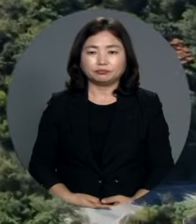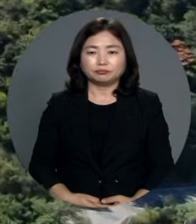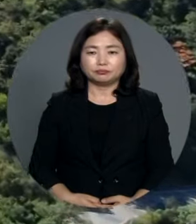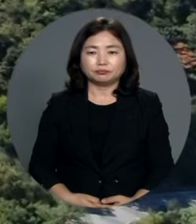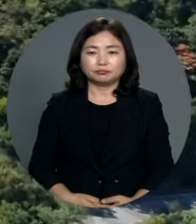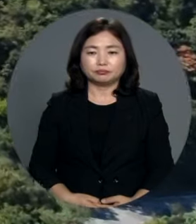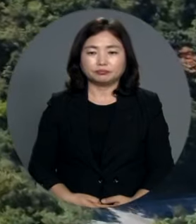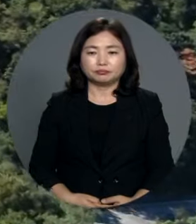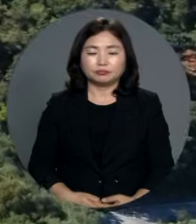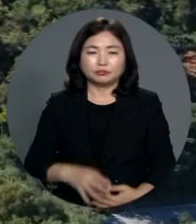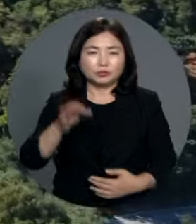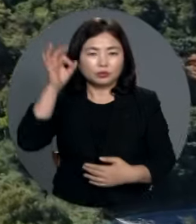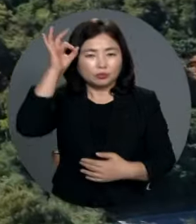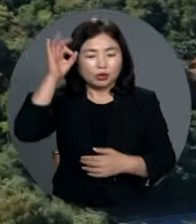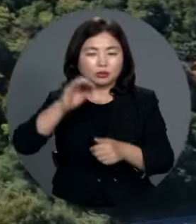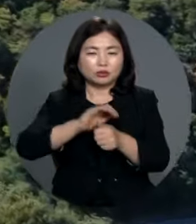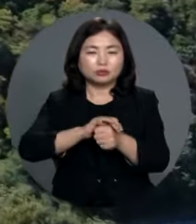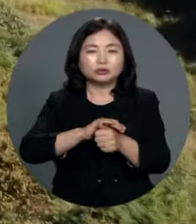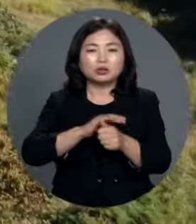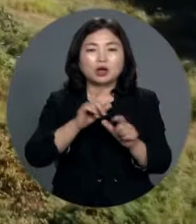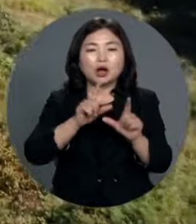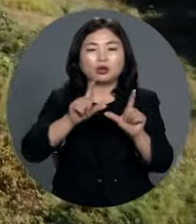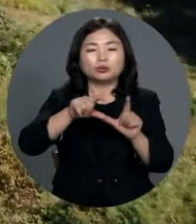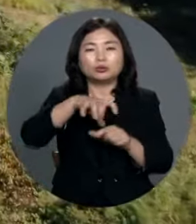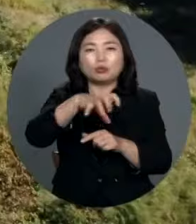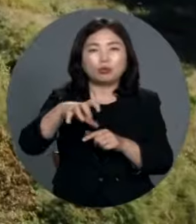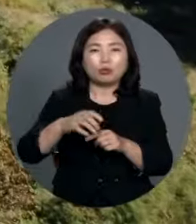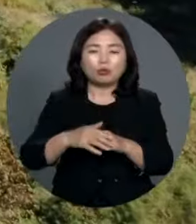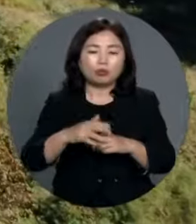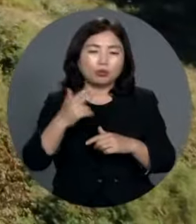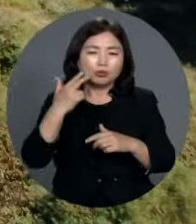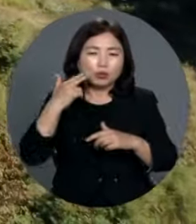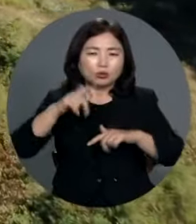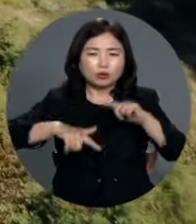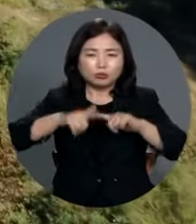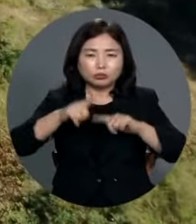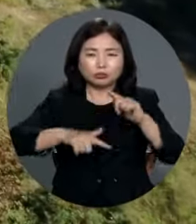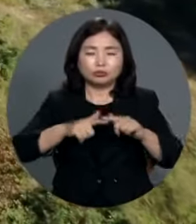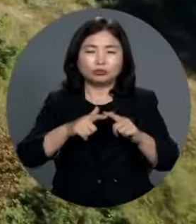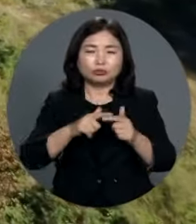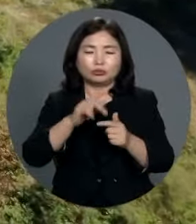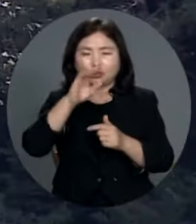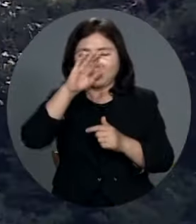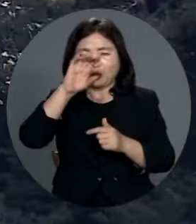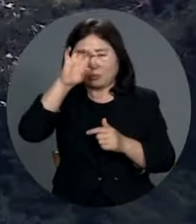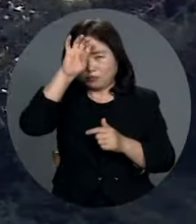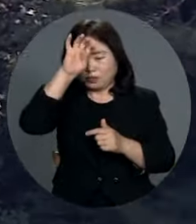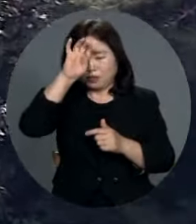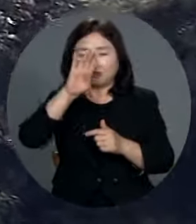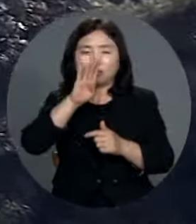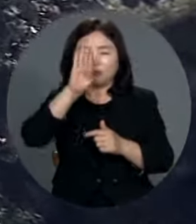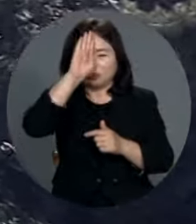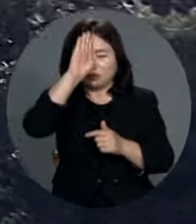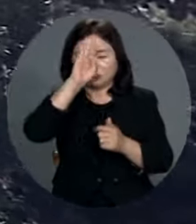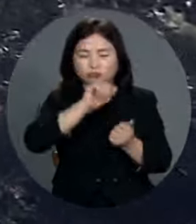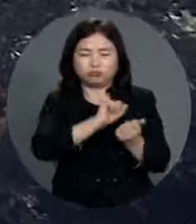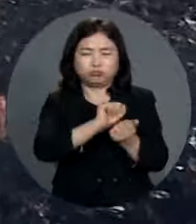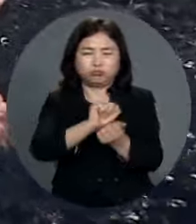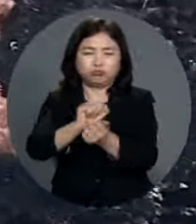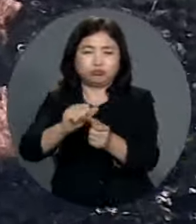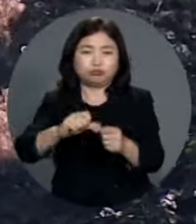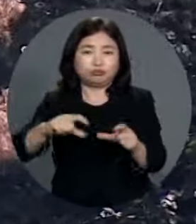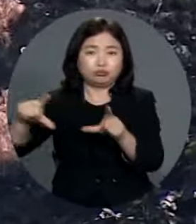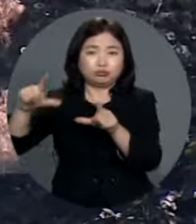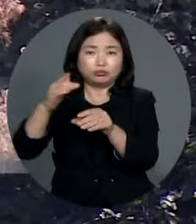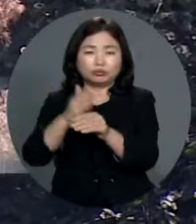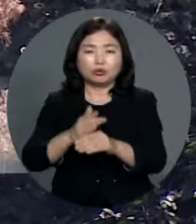기자입니다 포항 경주 안동을 중심으로 무섭게 확산하고 있는 소나무 에이즈 소나무 재선충병 최근